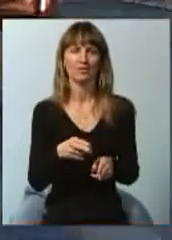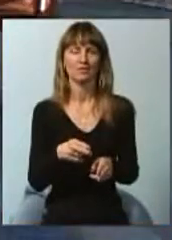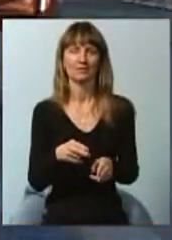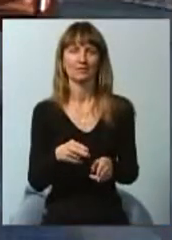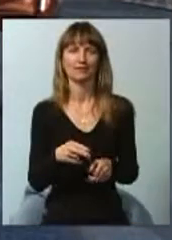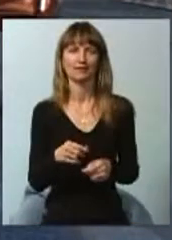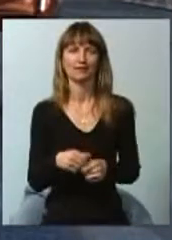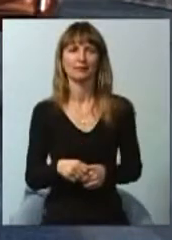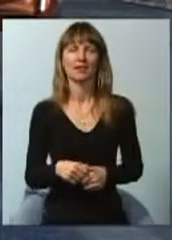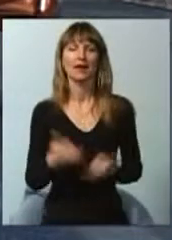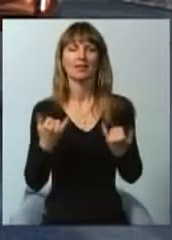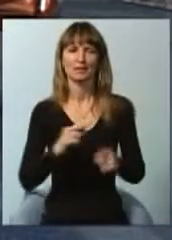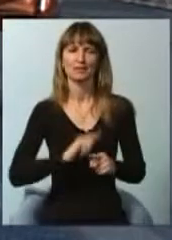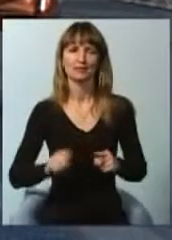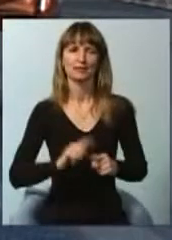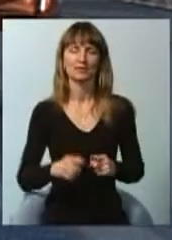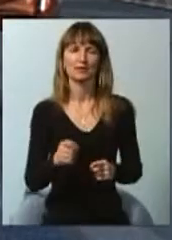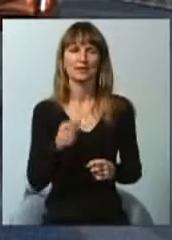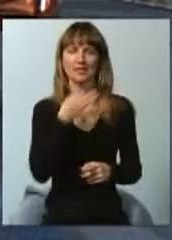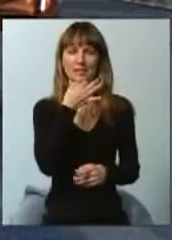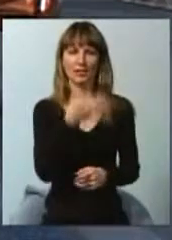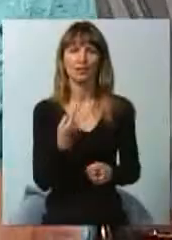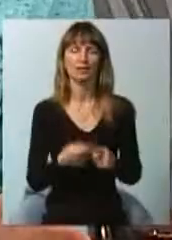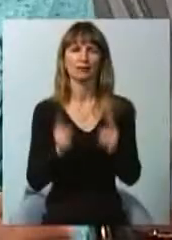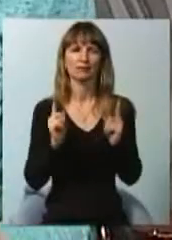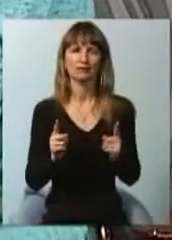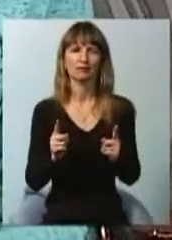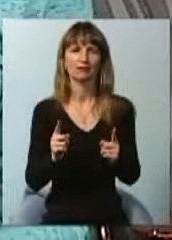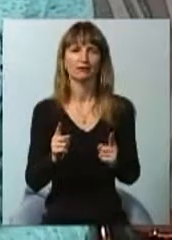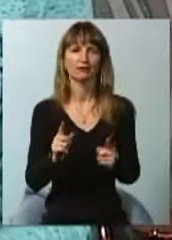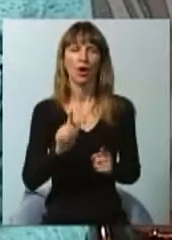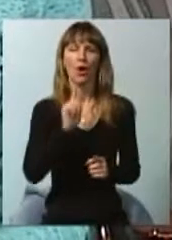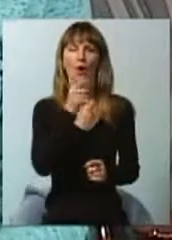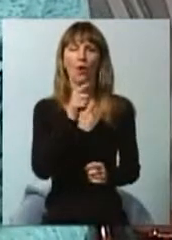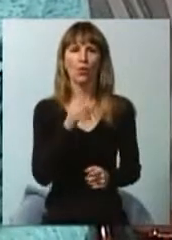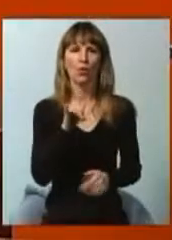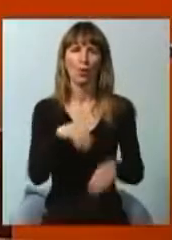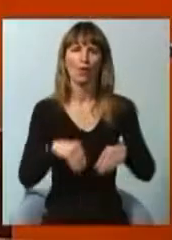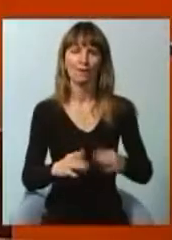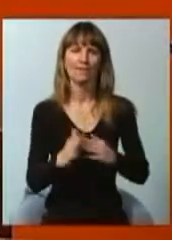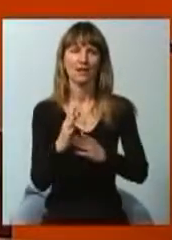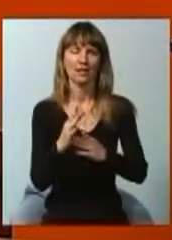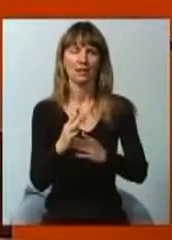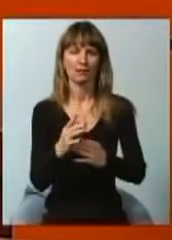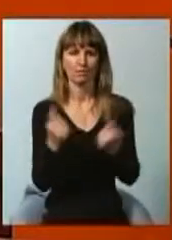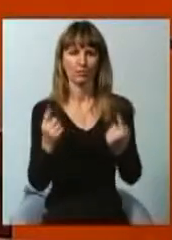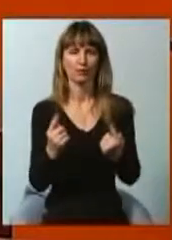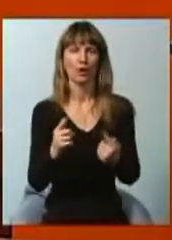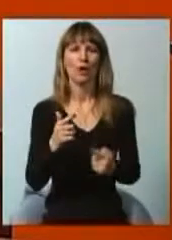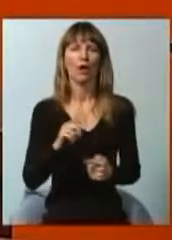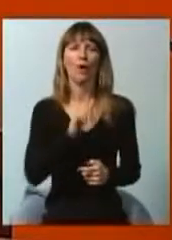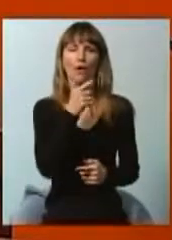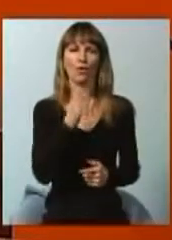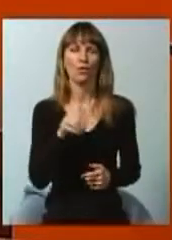пограбували. Так, а тепер швиденько давайте це скажемо в цю фразу. Горох у городі виріс небувалий. Горох у